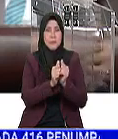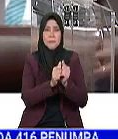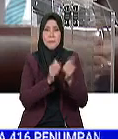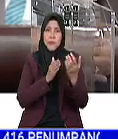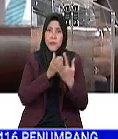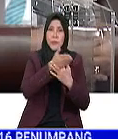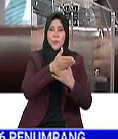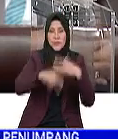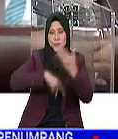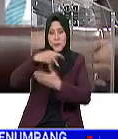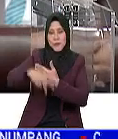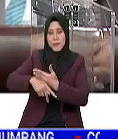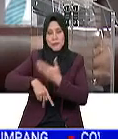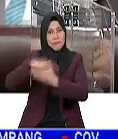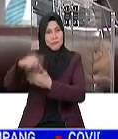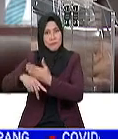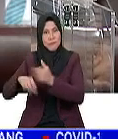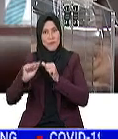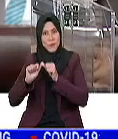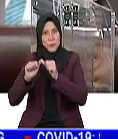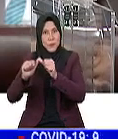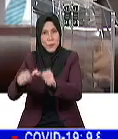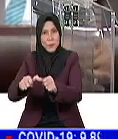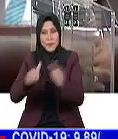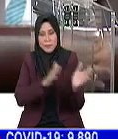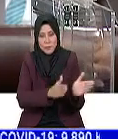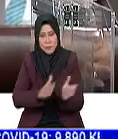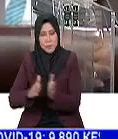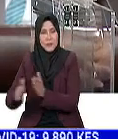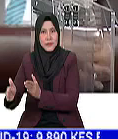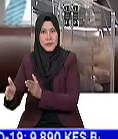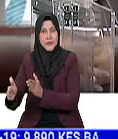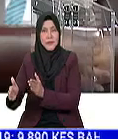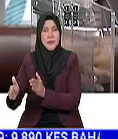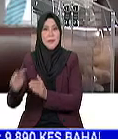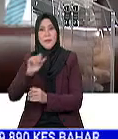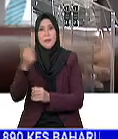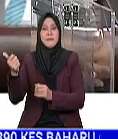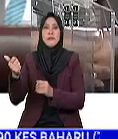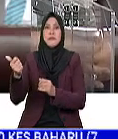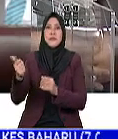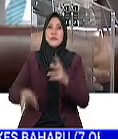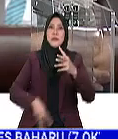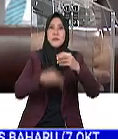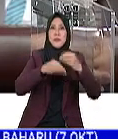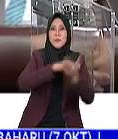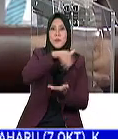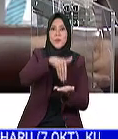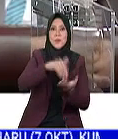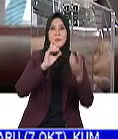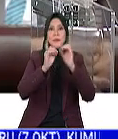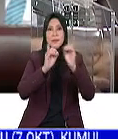melalui program-program yang berterusan dan tersusun selain pada kita menambah jumlah pusat